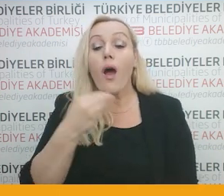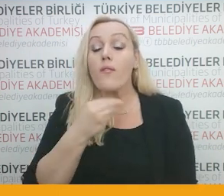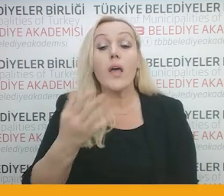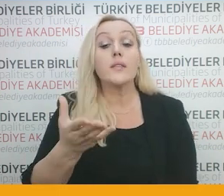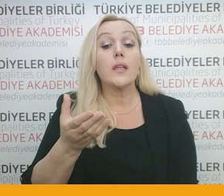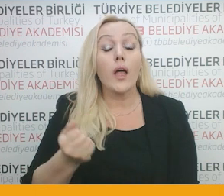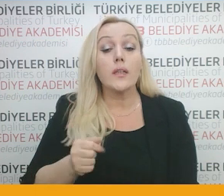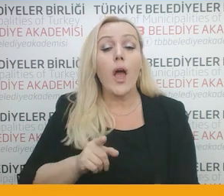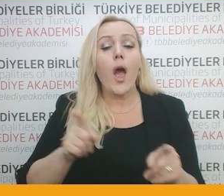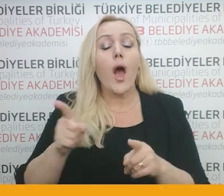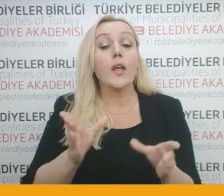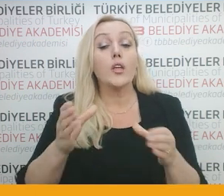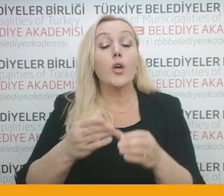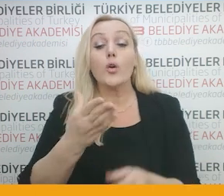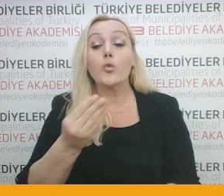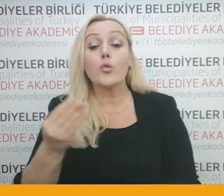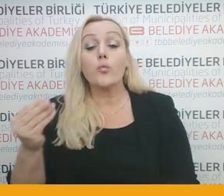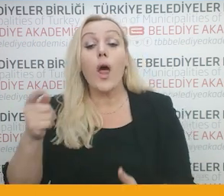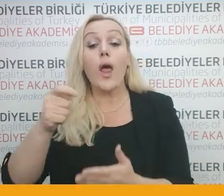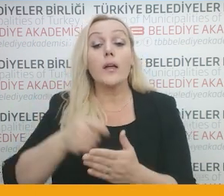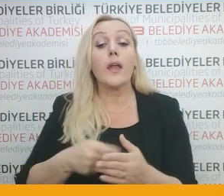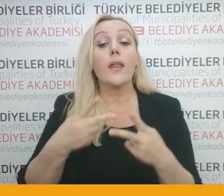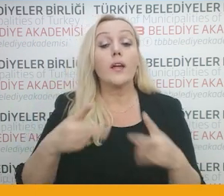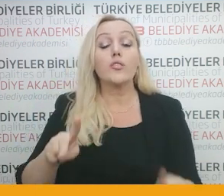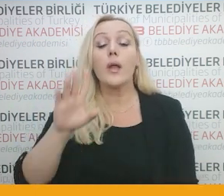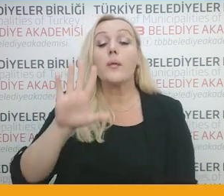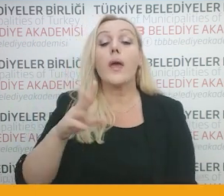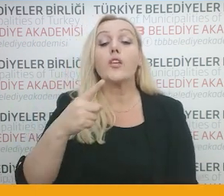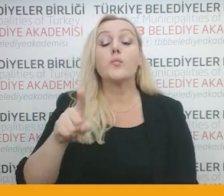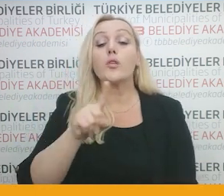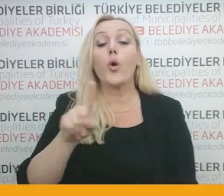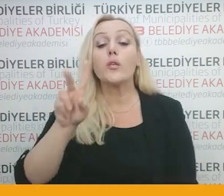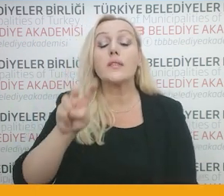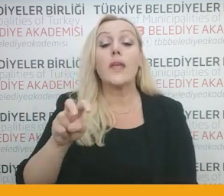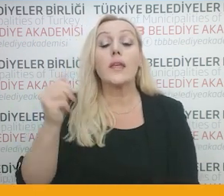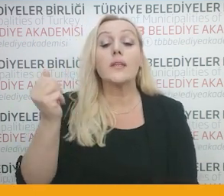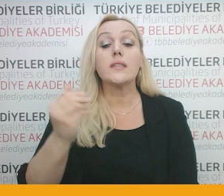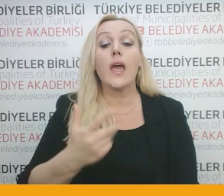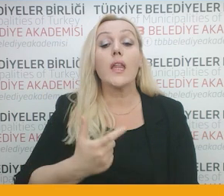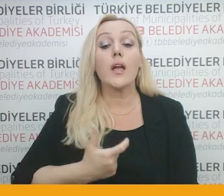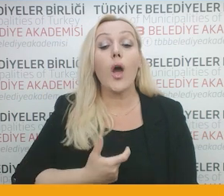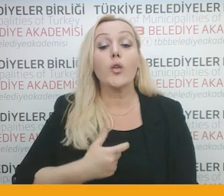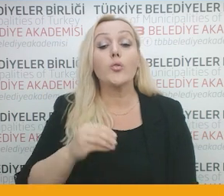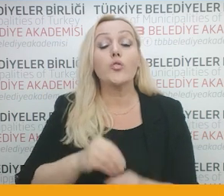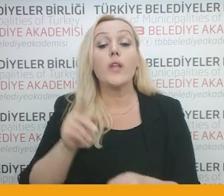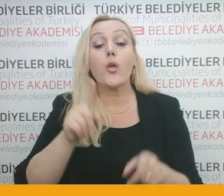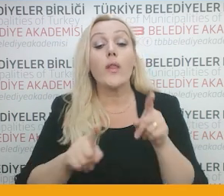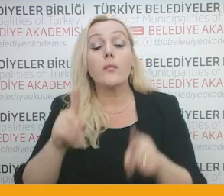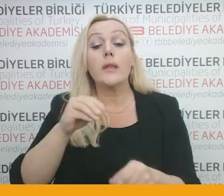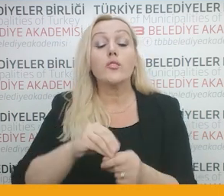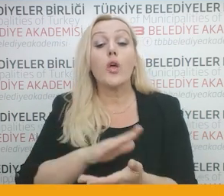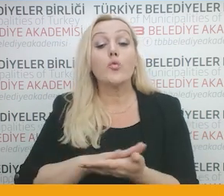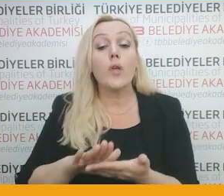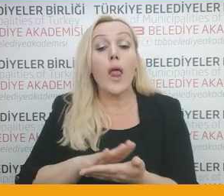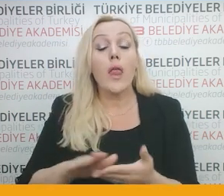kurumlara kredi açılabilir. Bunlar 5018'de dayanılarak bu yönetmelik çerçevesinde